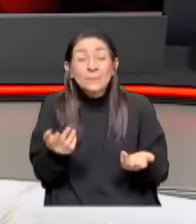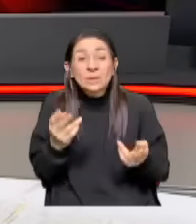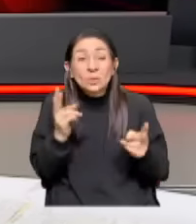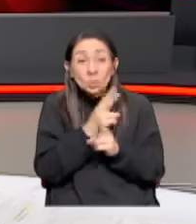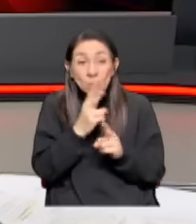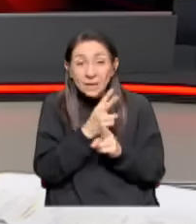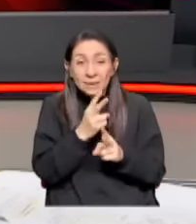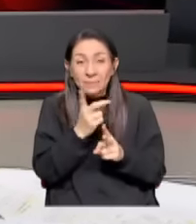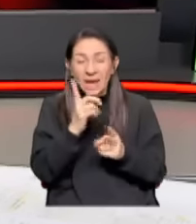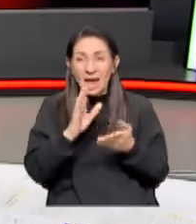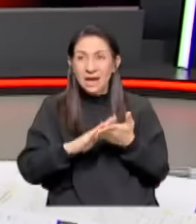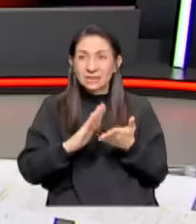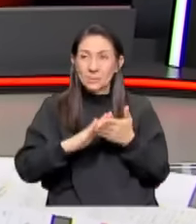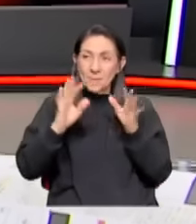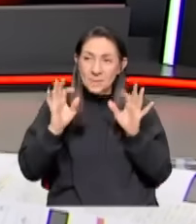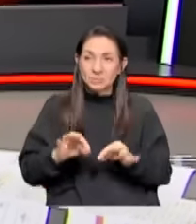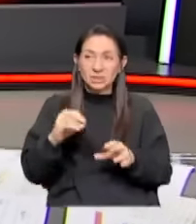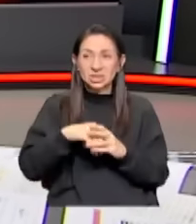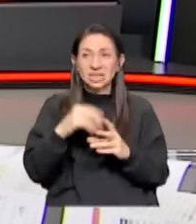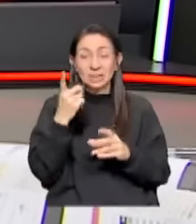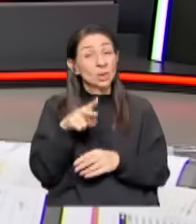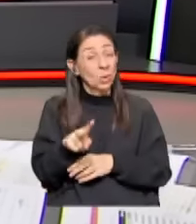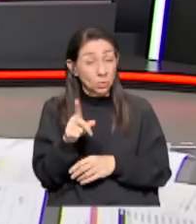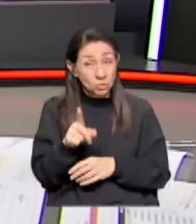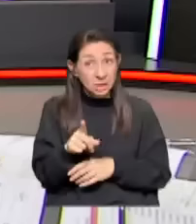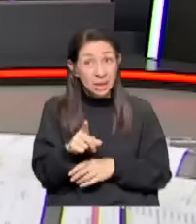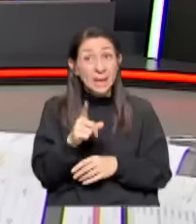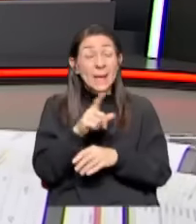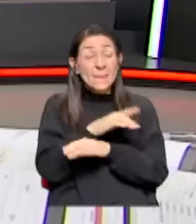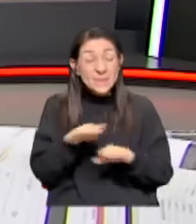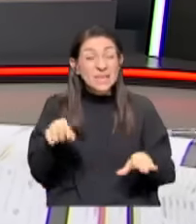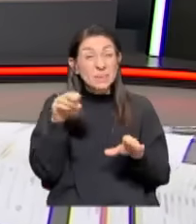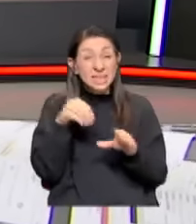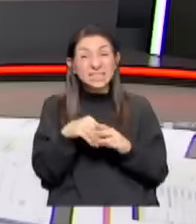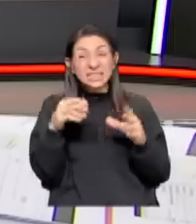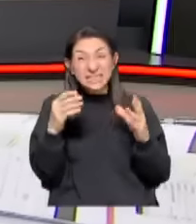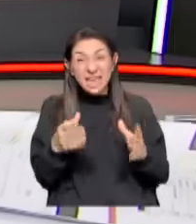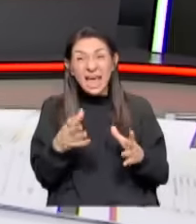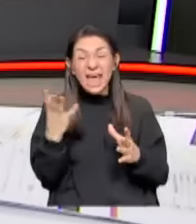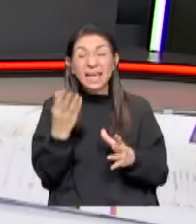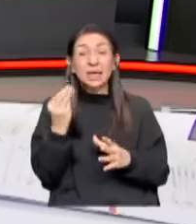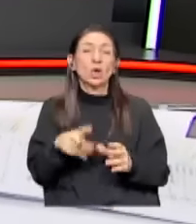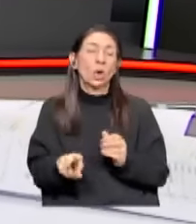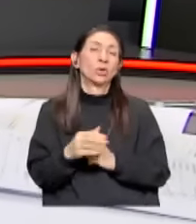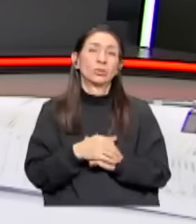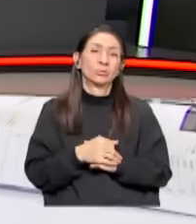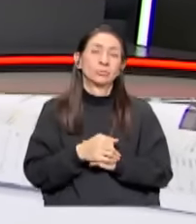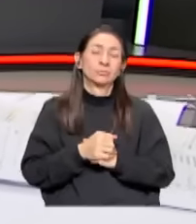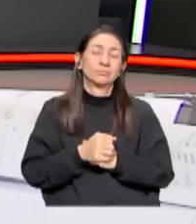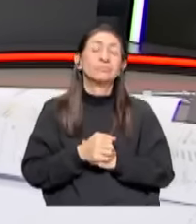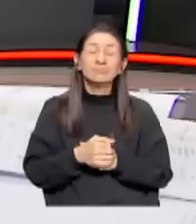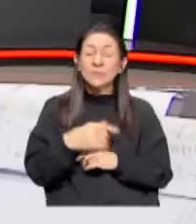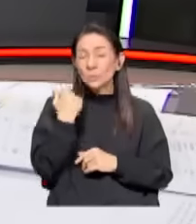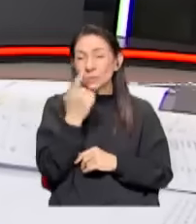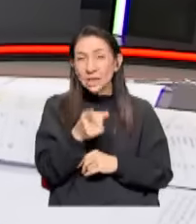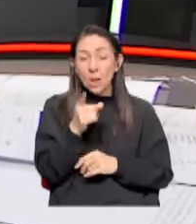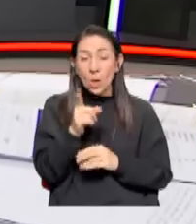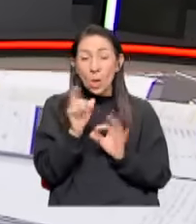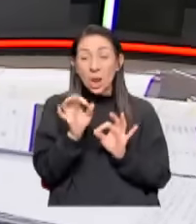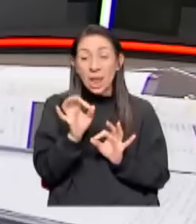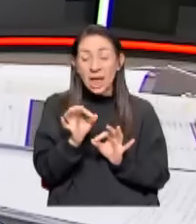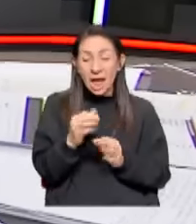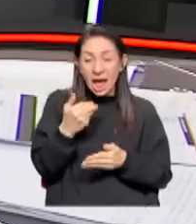gülmek bir arkadaşlığı başlatmak için iyi bir yoldur. Bitirmek içinse en iyi yol. Dolayısıyla o